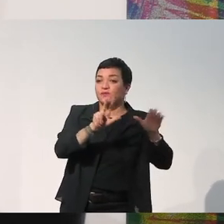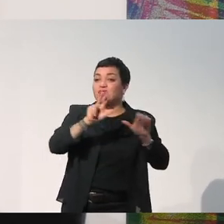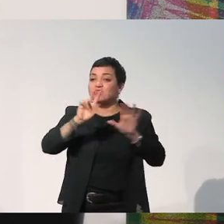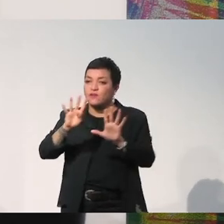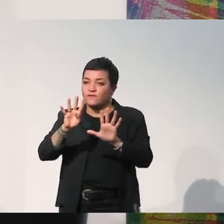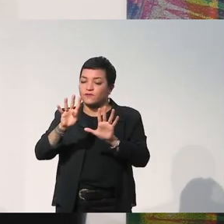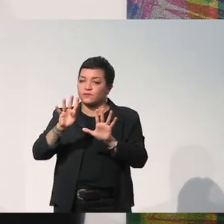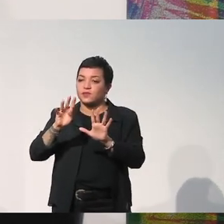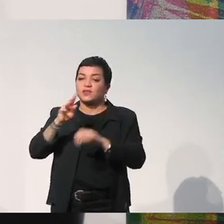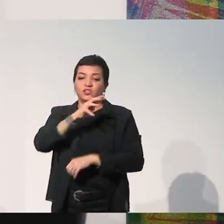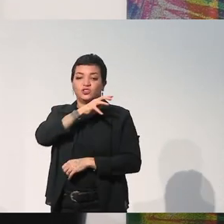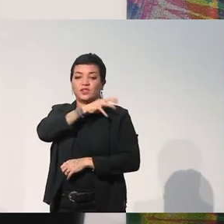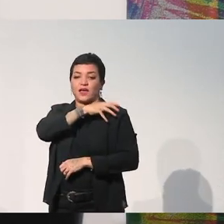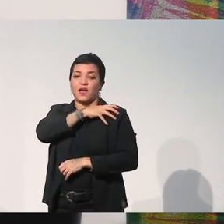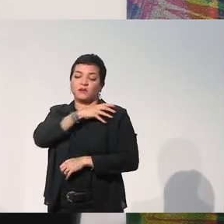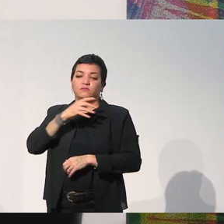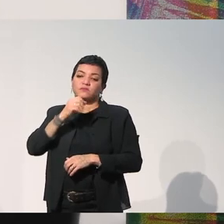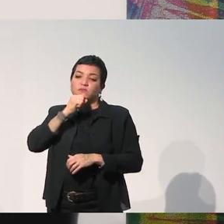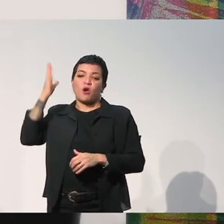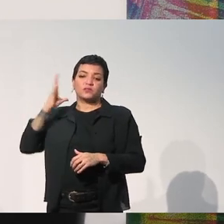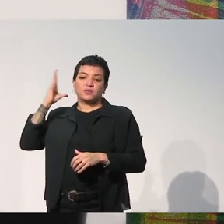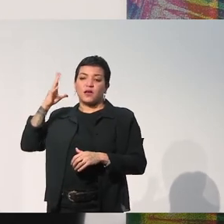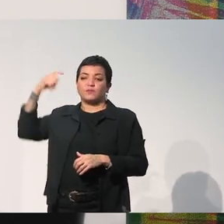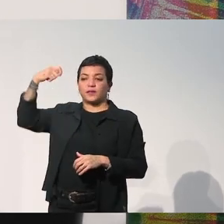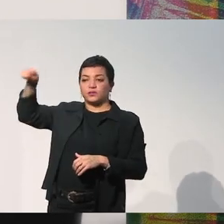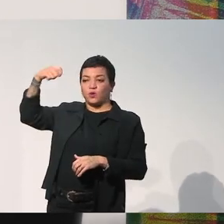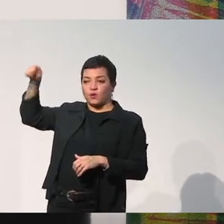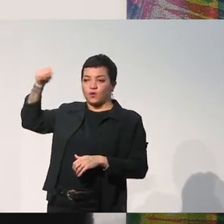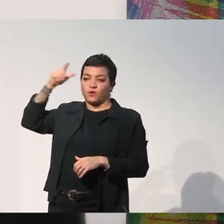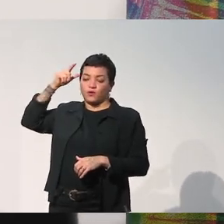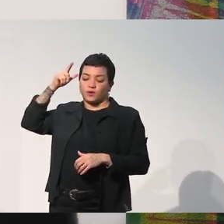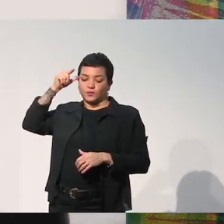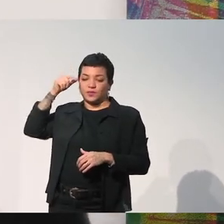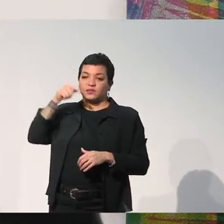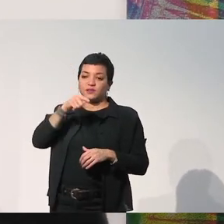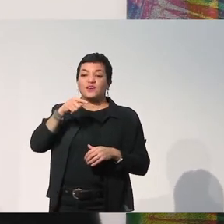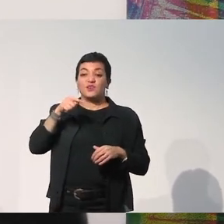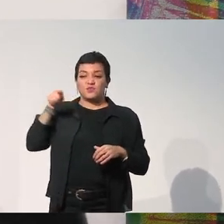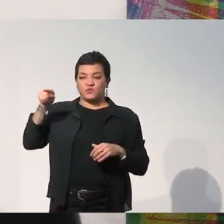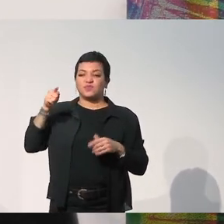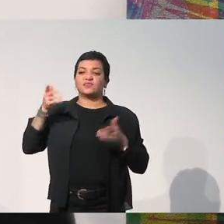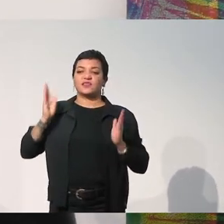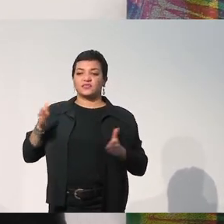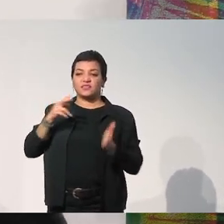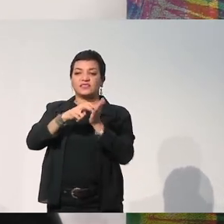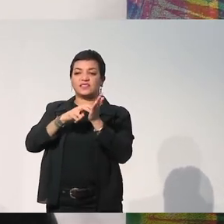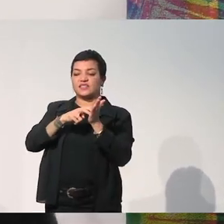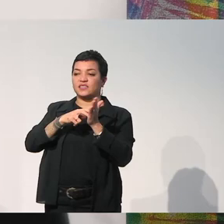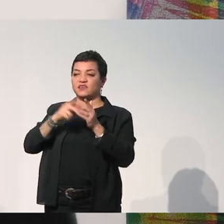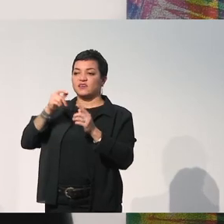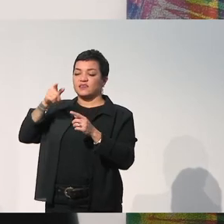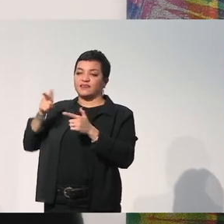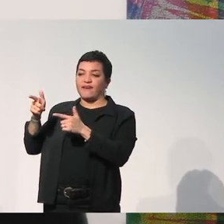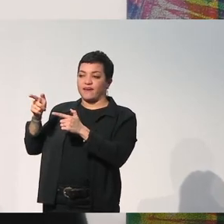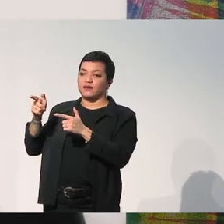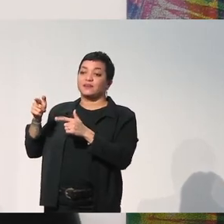Aoun, ancien président de la République, a décidé de faire la guerre à la Syrie, toute la séquence qui commence en mars 89 jusqu'à la fin de la